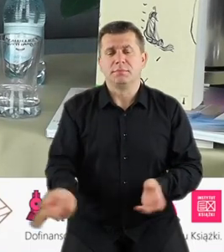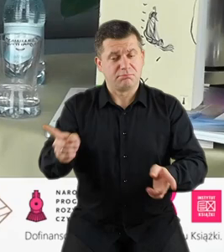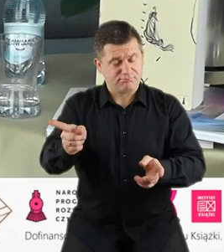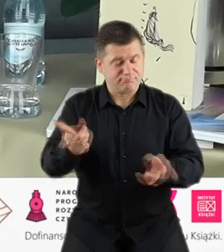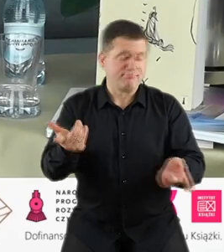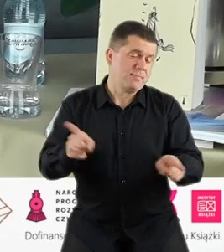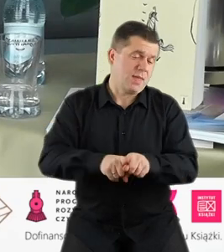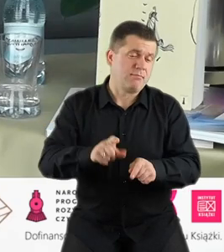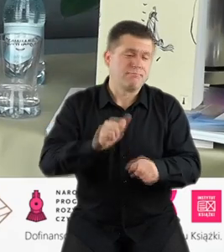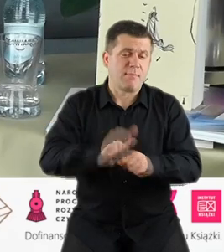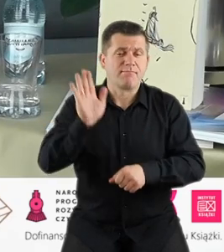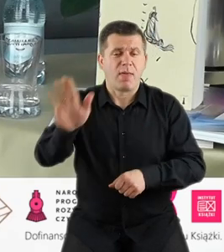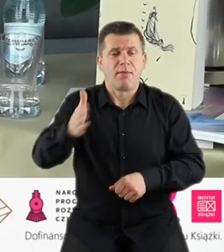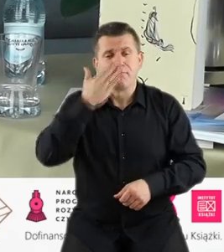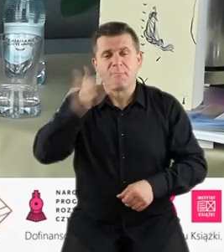jest mistrzem formy.